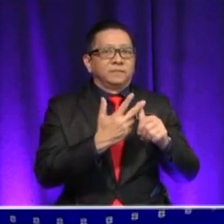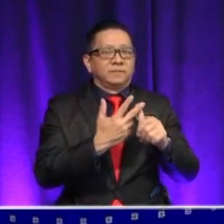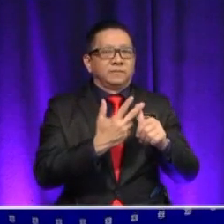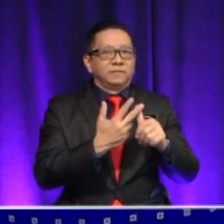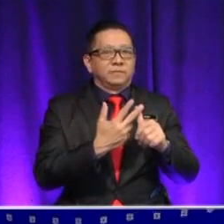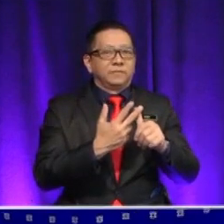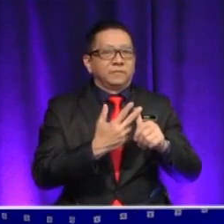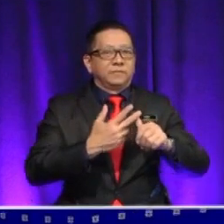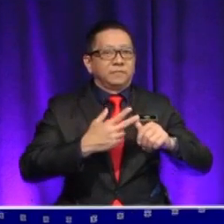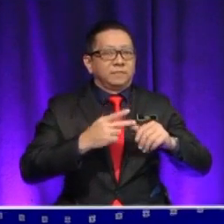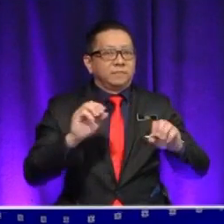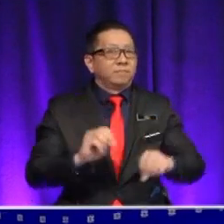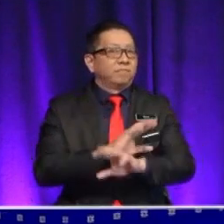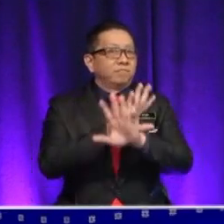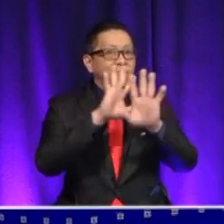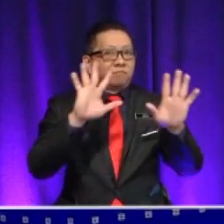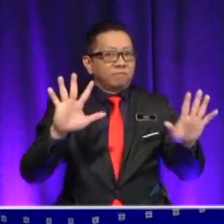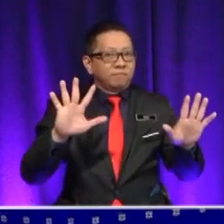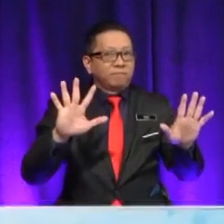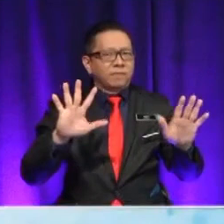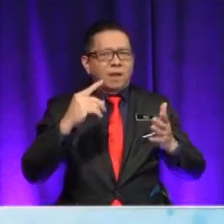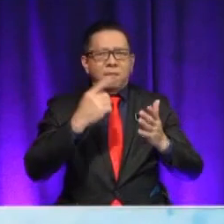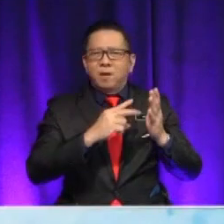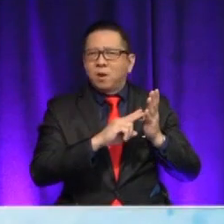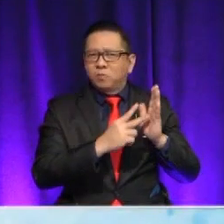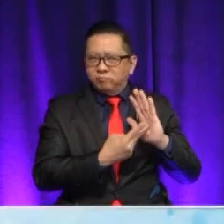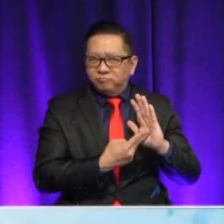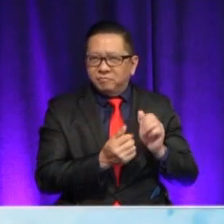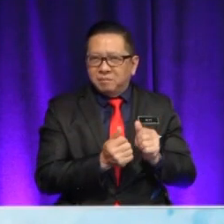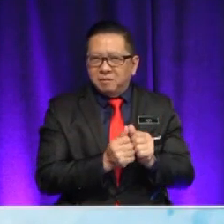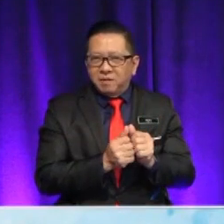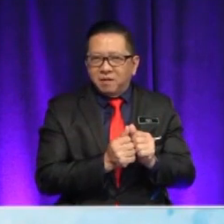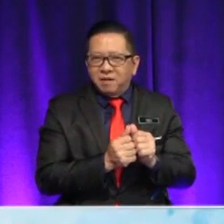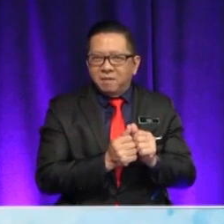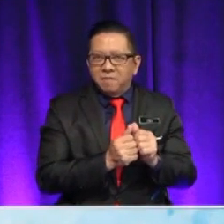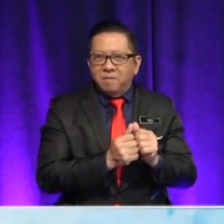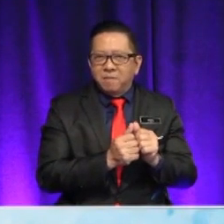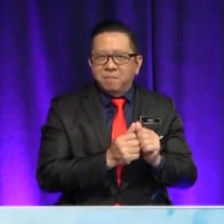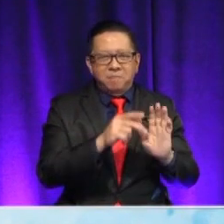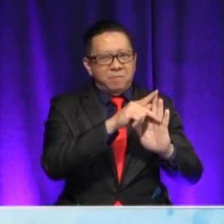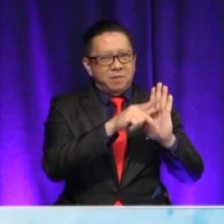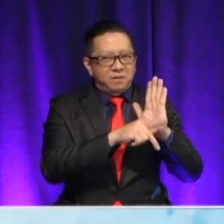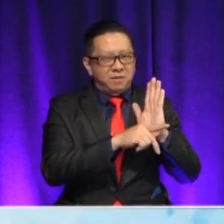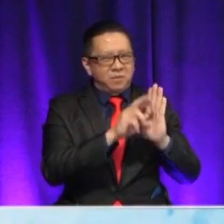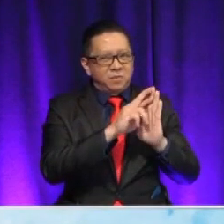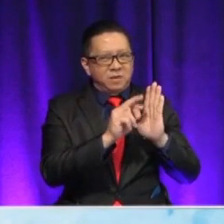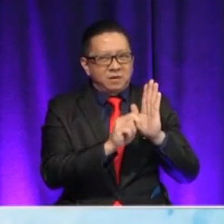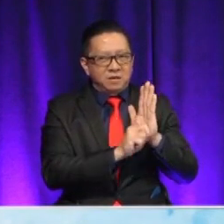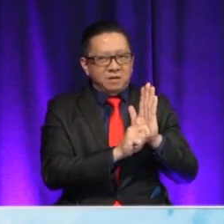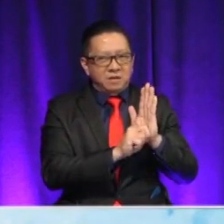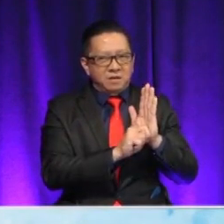cuba terangkan apakah yang dimaksudkan dengan prinsip rukun negara